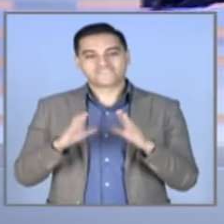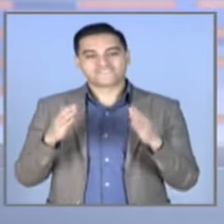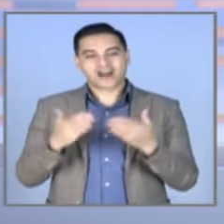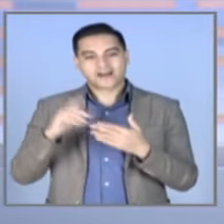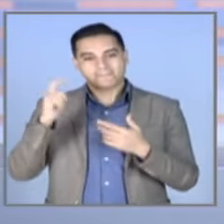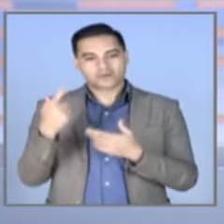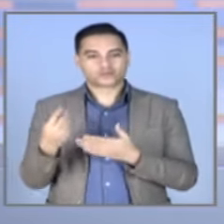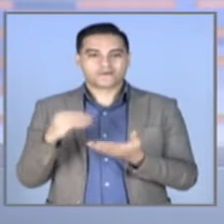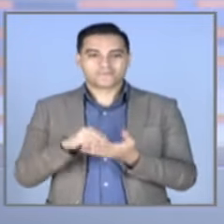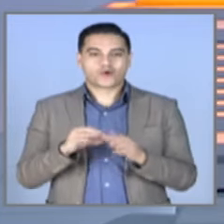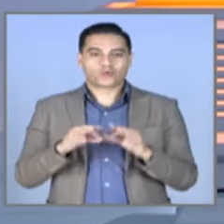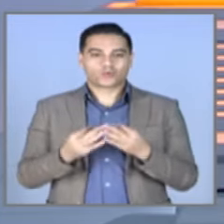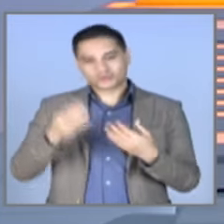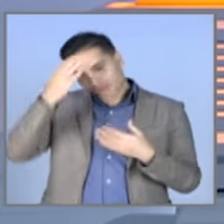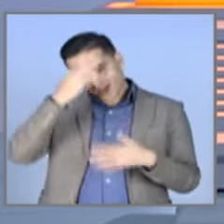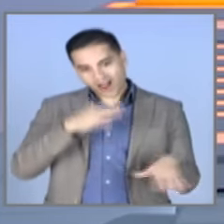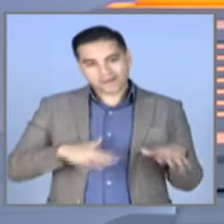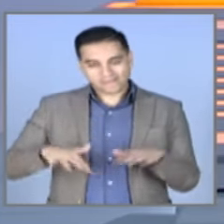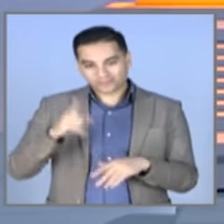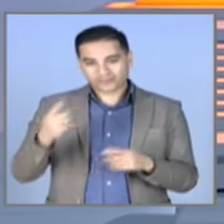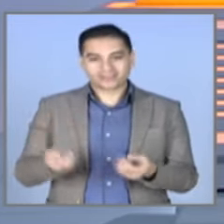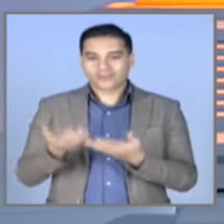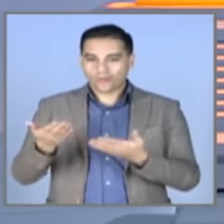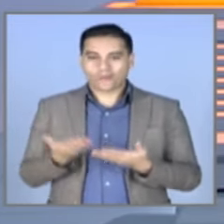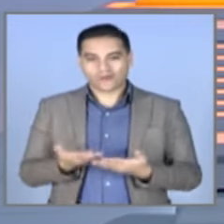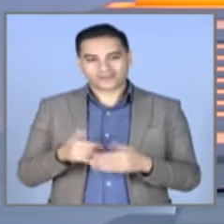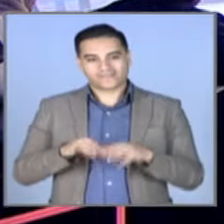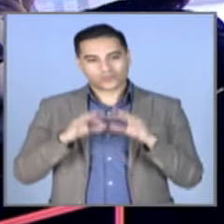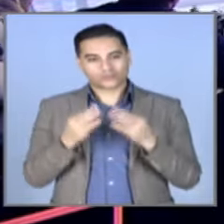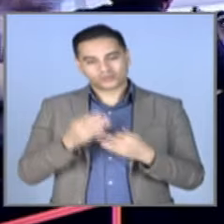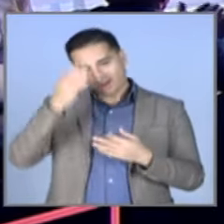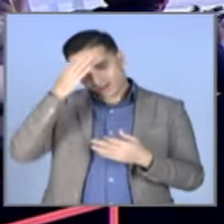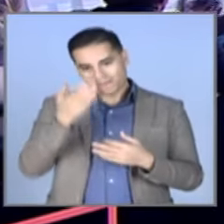الدهليه لعيله العباقره، فانتوا نورتونا في عيله العباقره. شكرا.